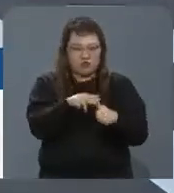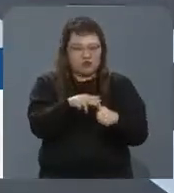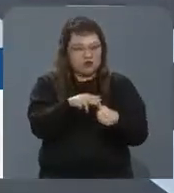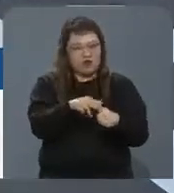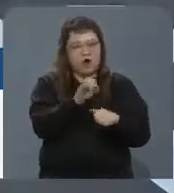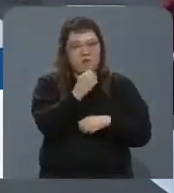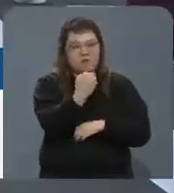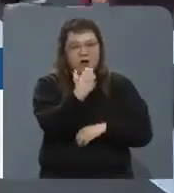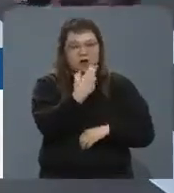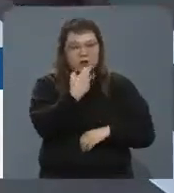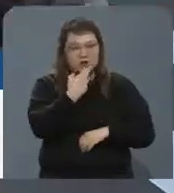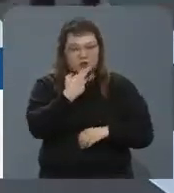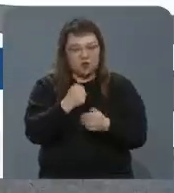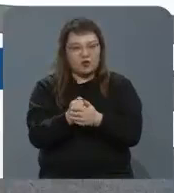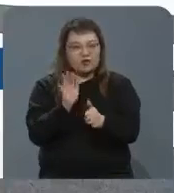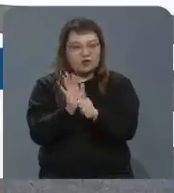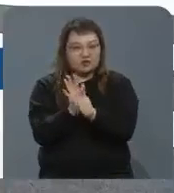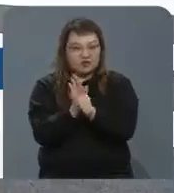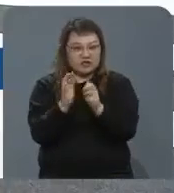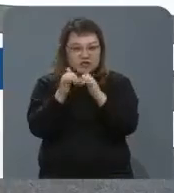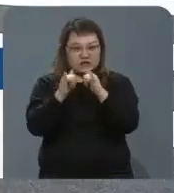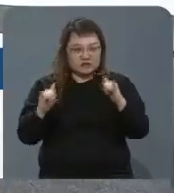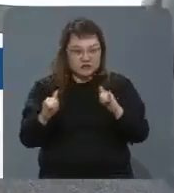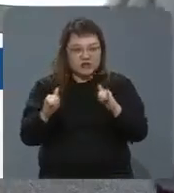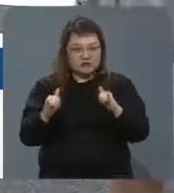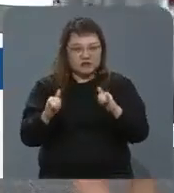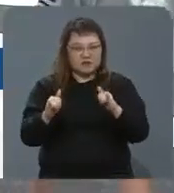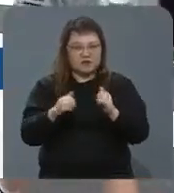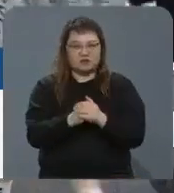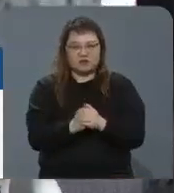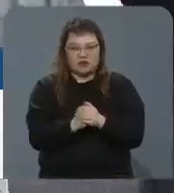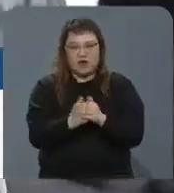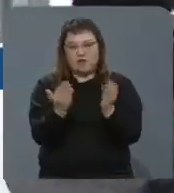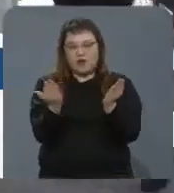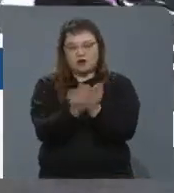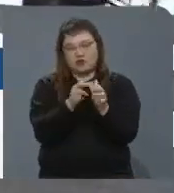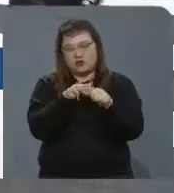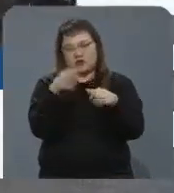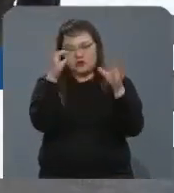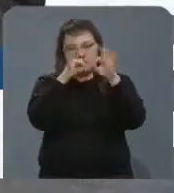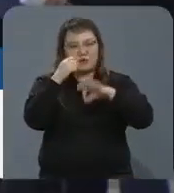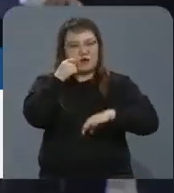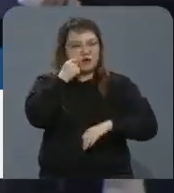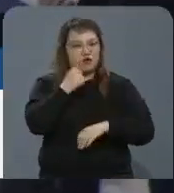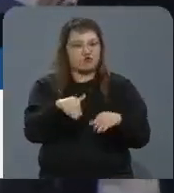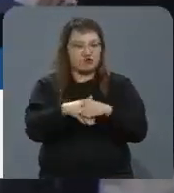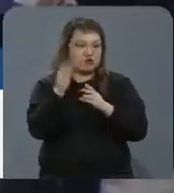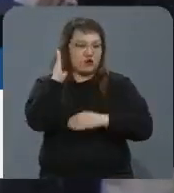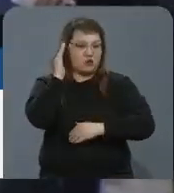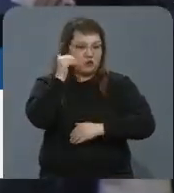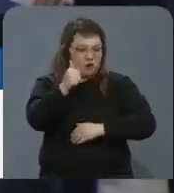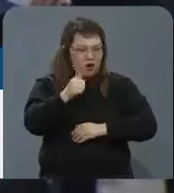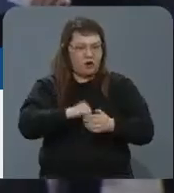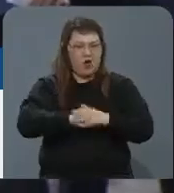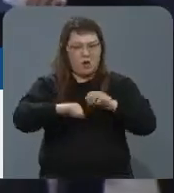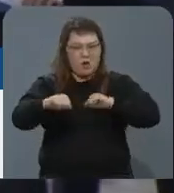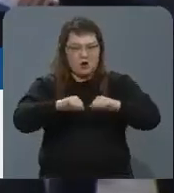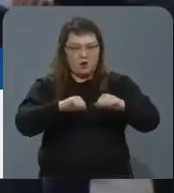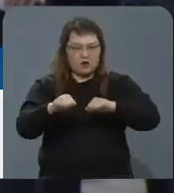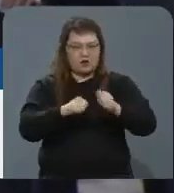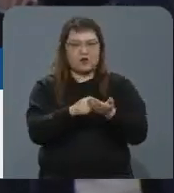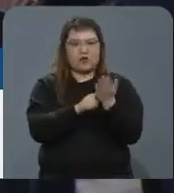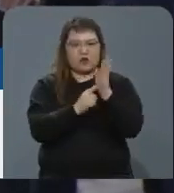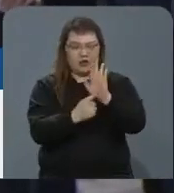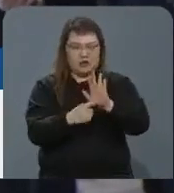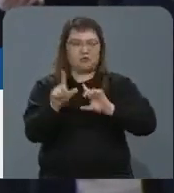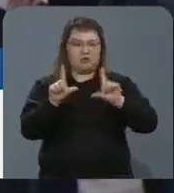않았고, 여권 지지층들은 유력한 후보를 찾지 못한 점, 문재인 대통령 지지율 하락 등이 겹치며 나타난